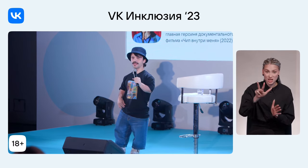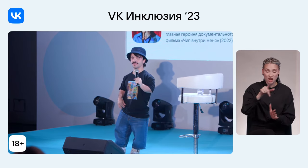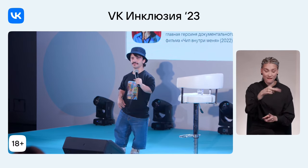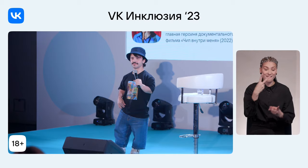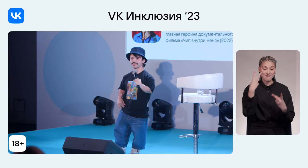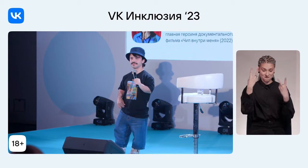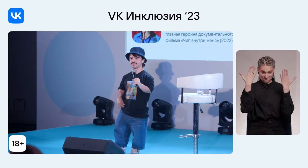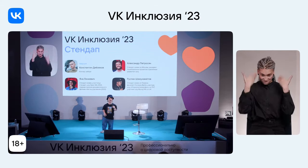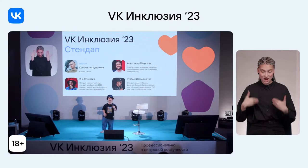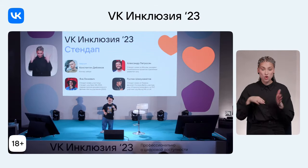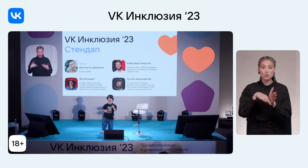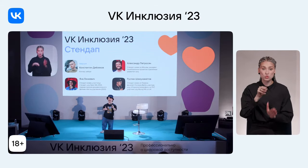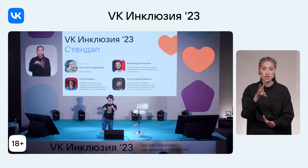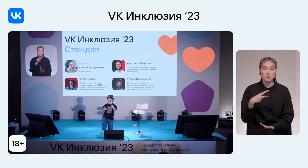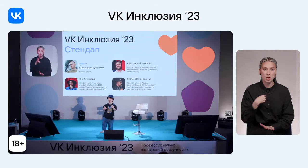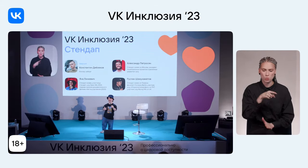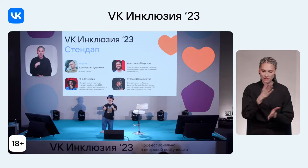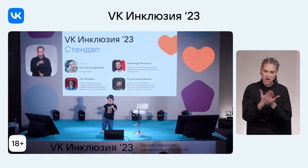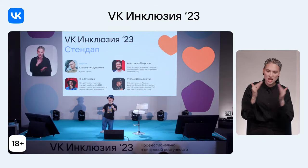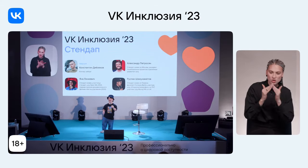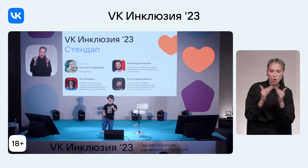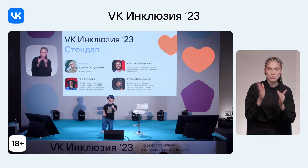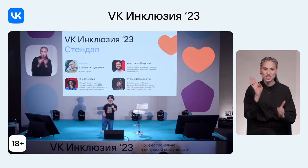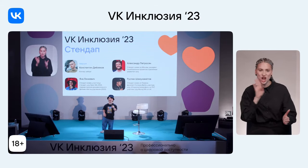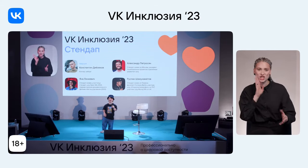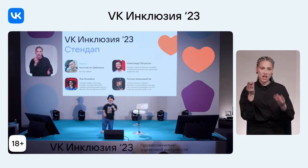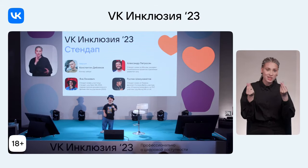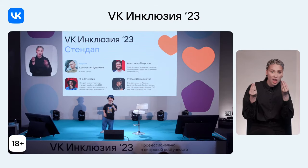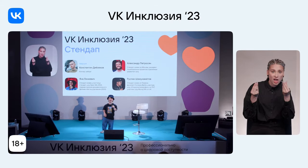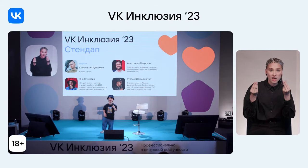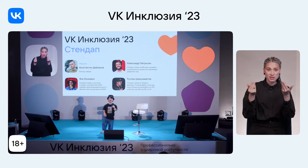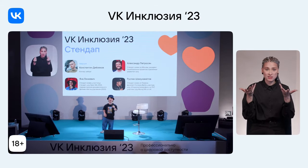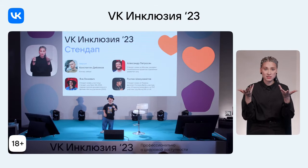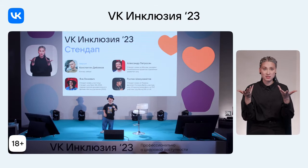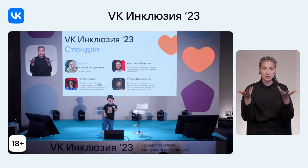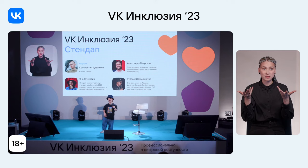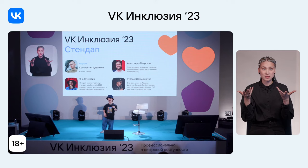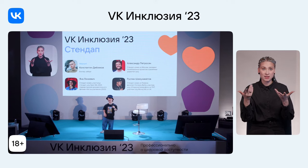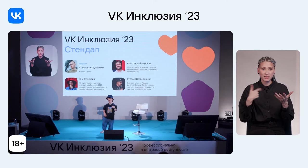я. У него есть хата, женщина, деньги, я обкакался по всем фронтам.